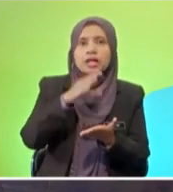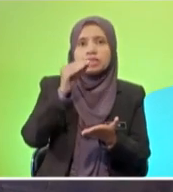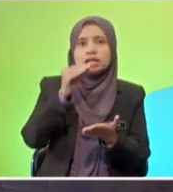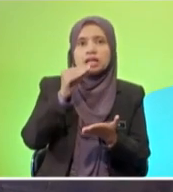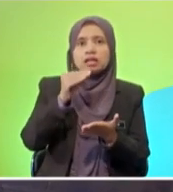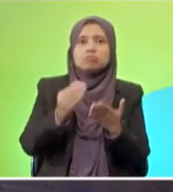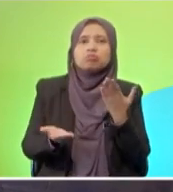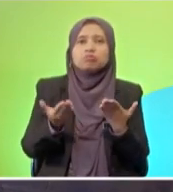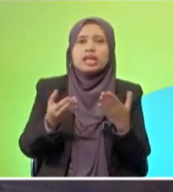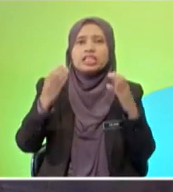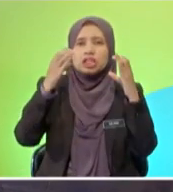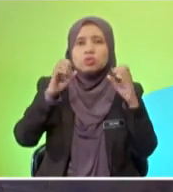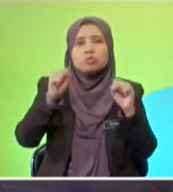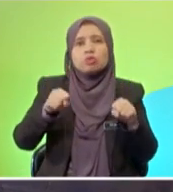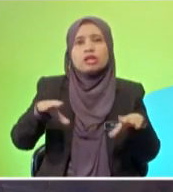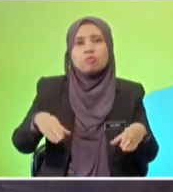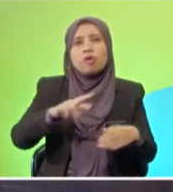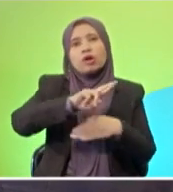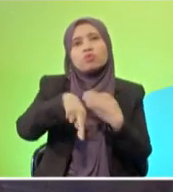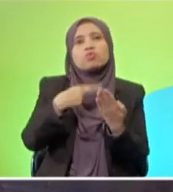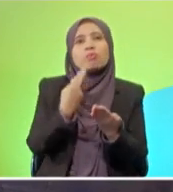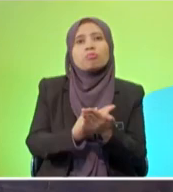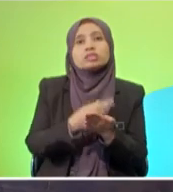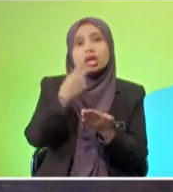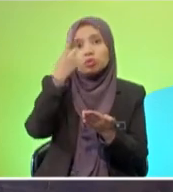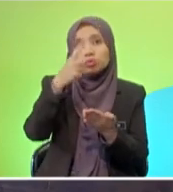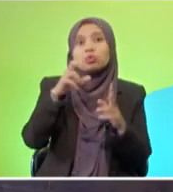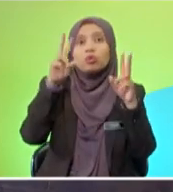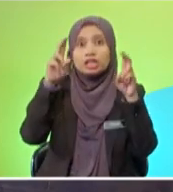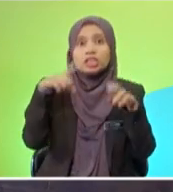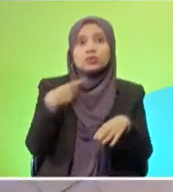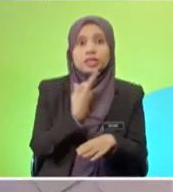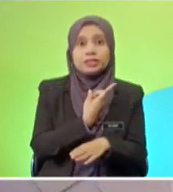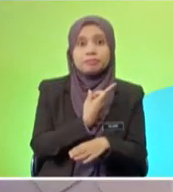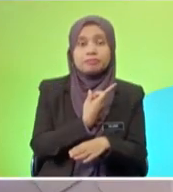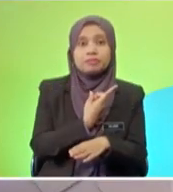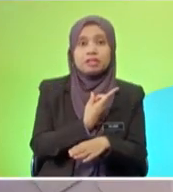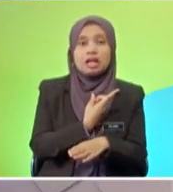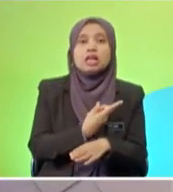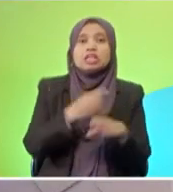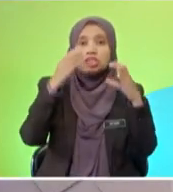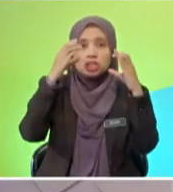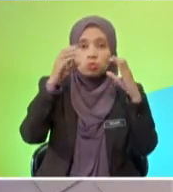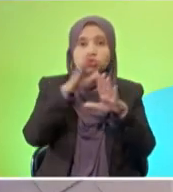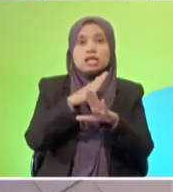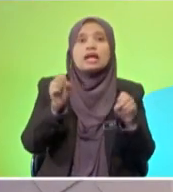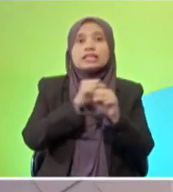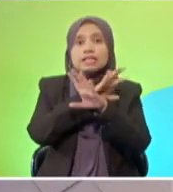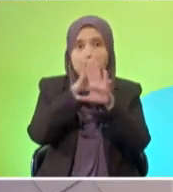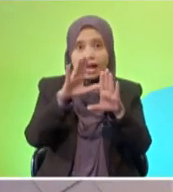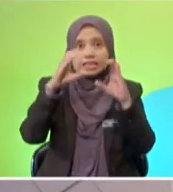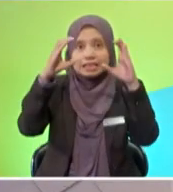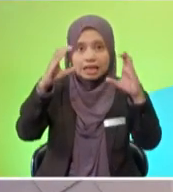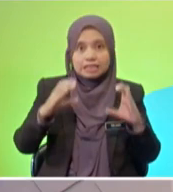sedikit rumusan untuk kita ini sebentar Tadi saya sudah Terangkan cara-cara